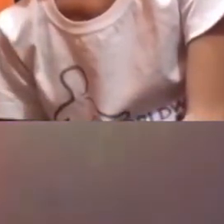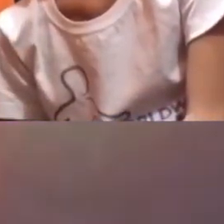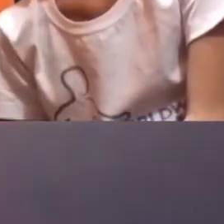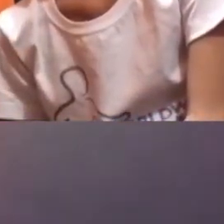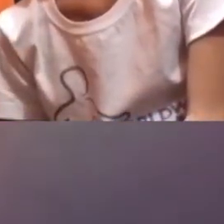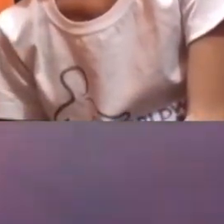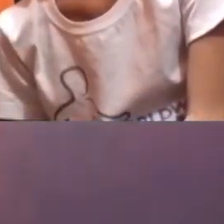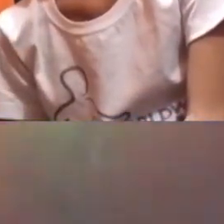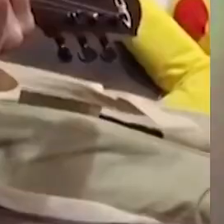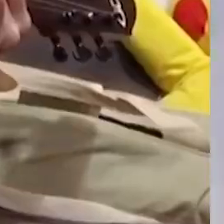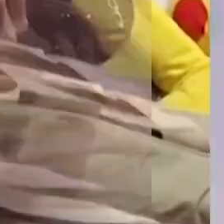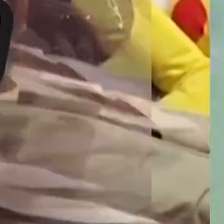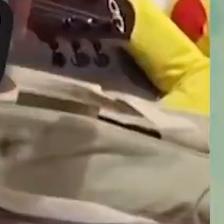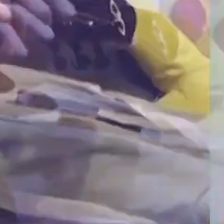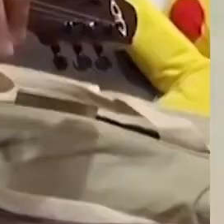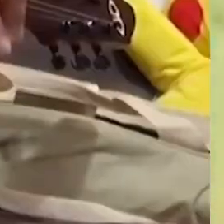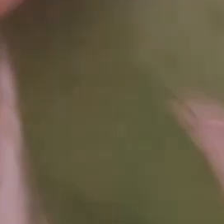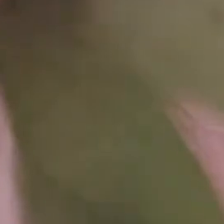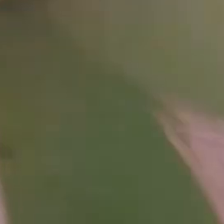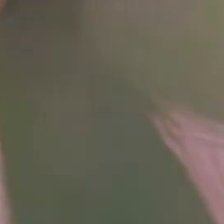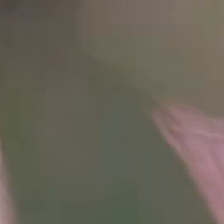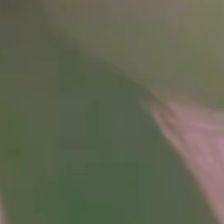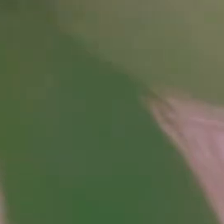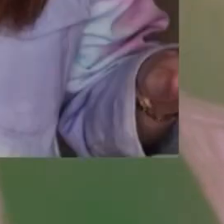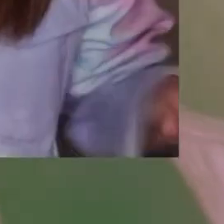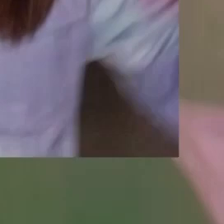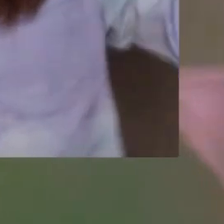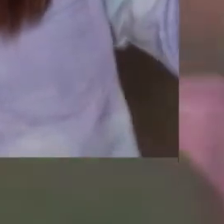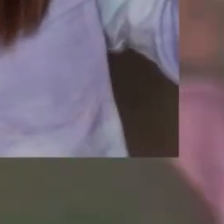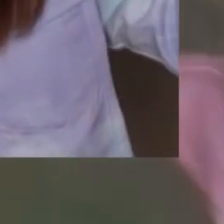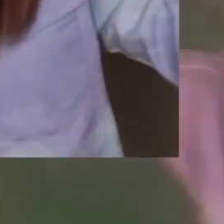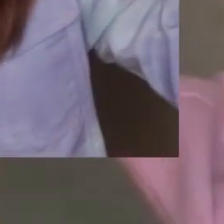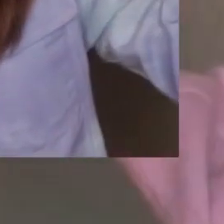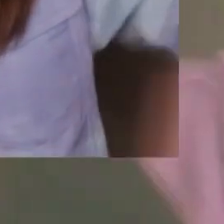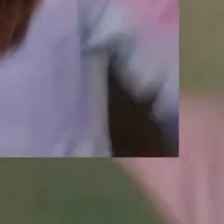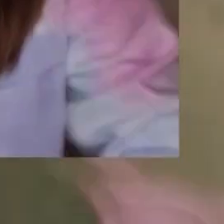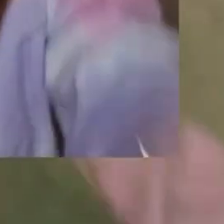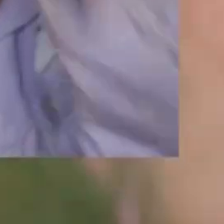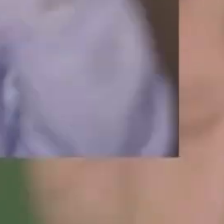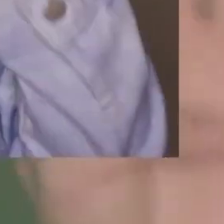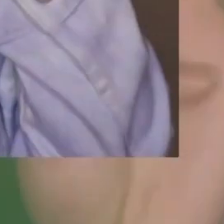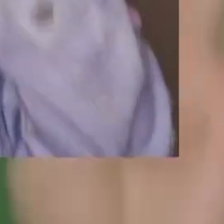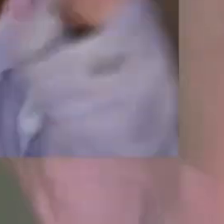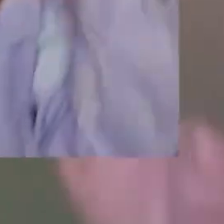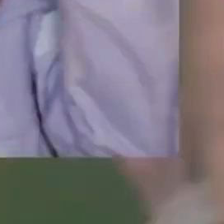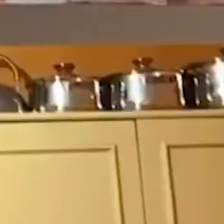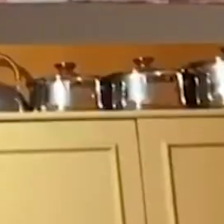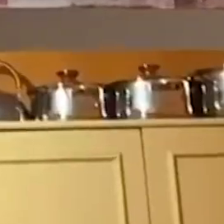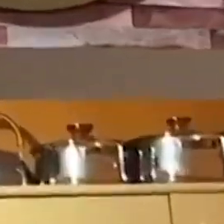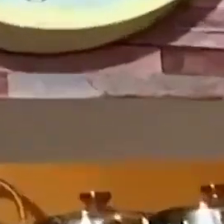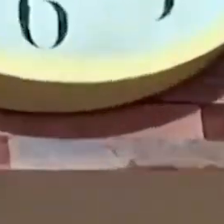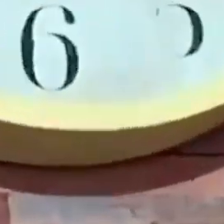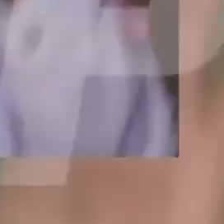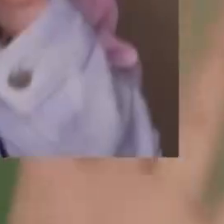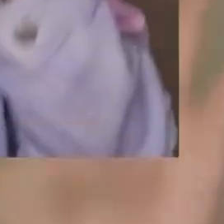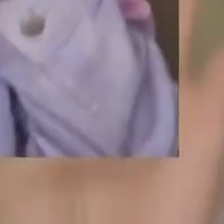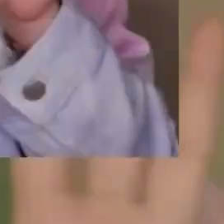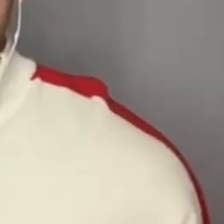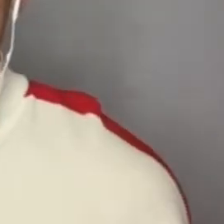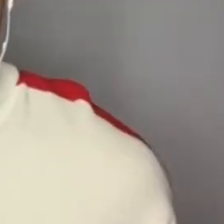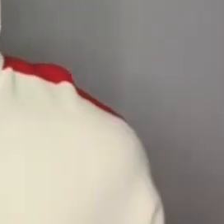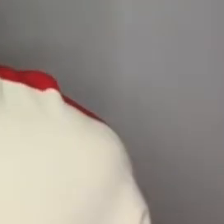man, palagi mong tatandaan bago matapos ang ating maghapon. Ay panoorin tuwing alas 4 ng hapon. 4 PM